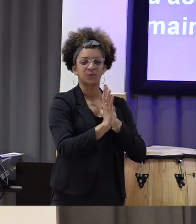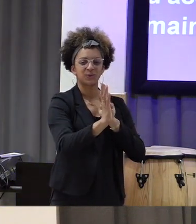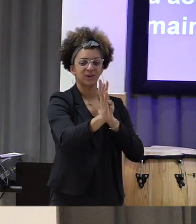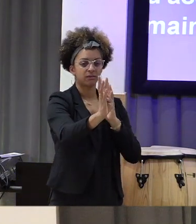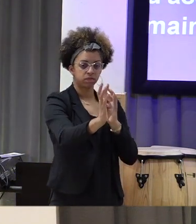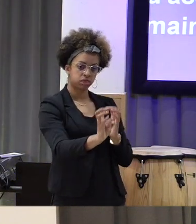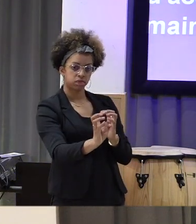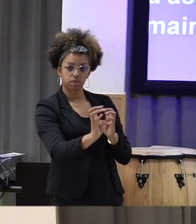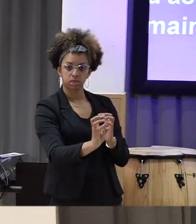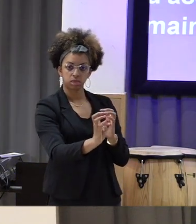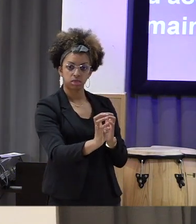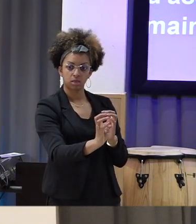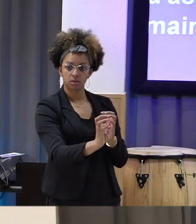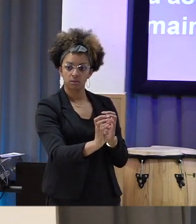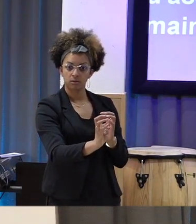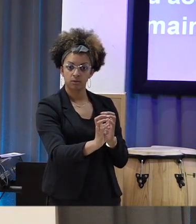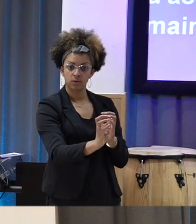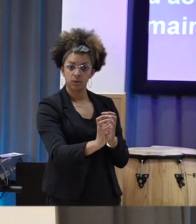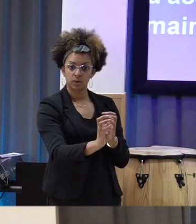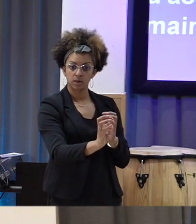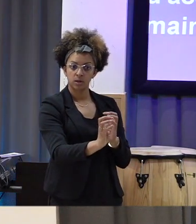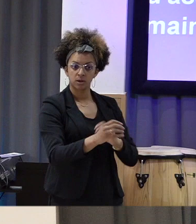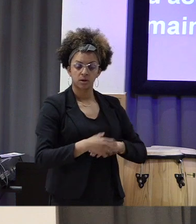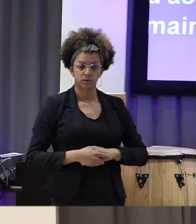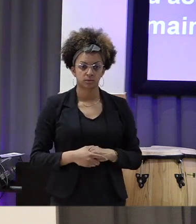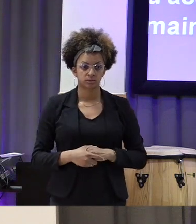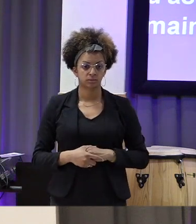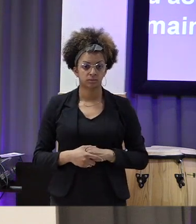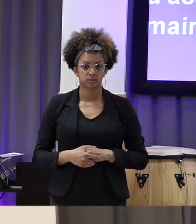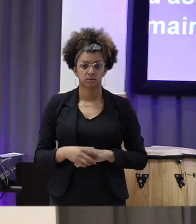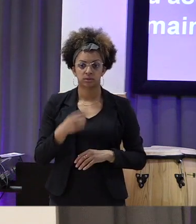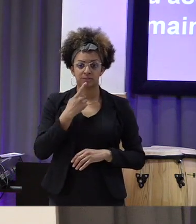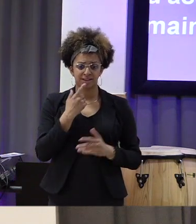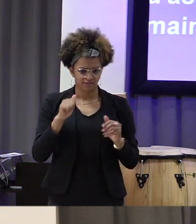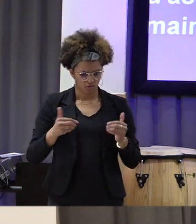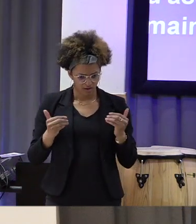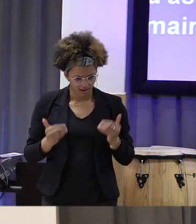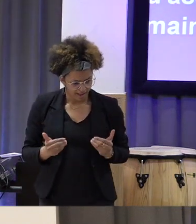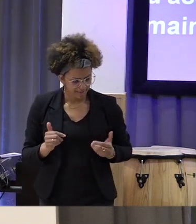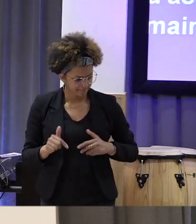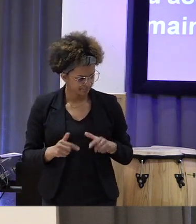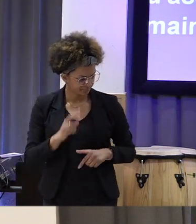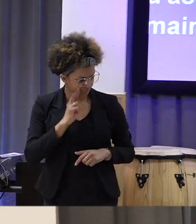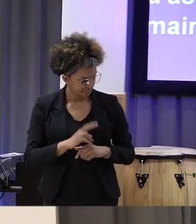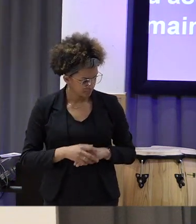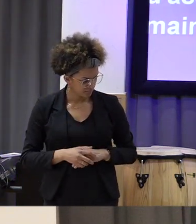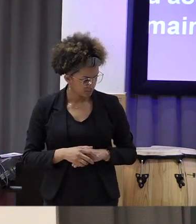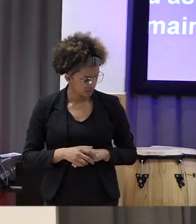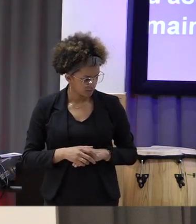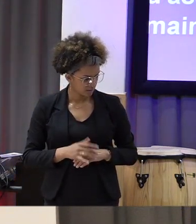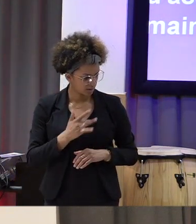Il convient de s'arrêter, de regarder, d'y appliquer son